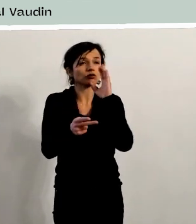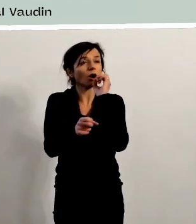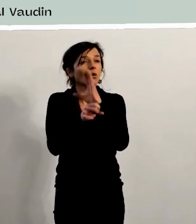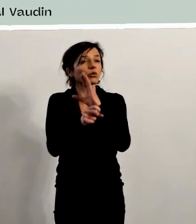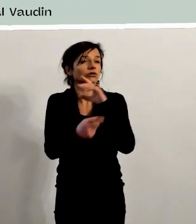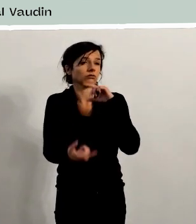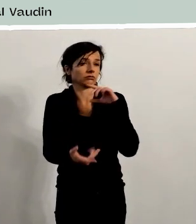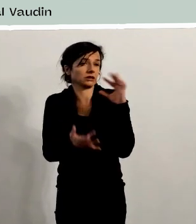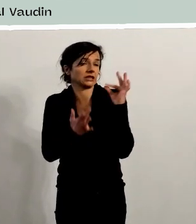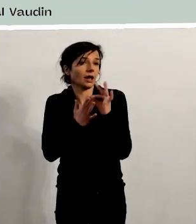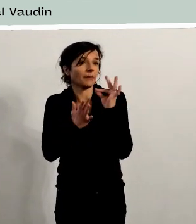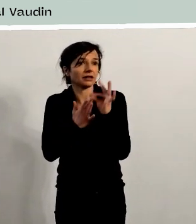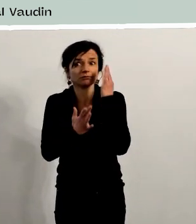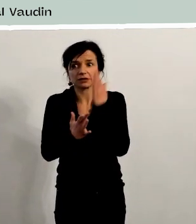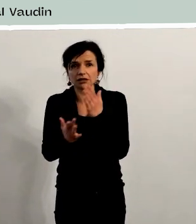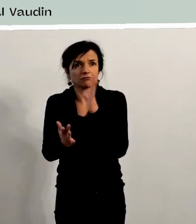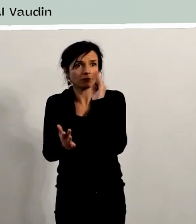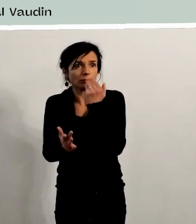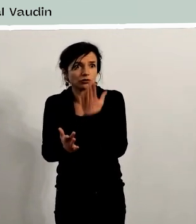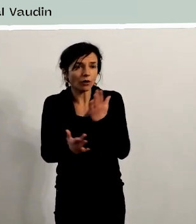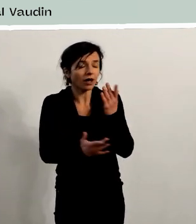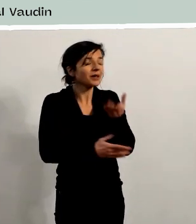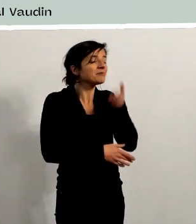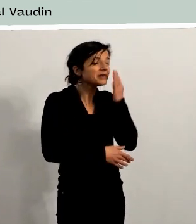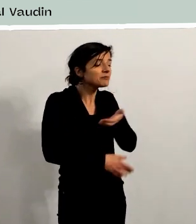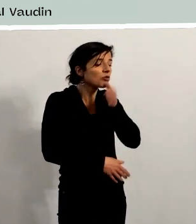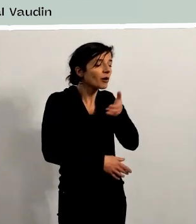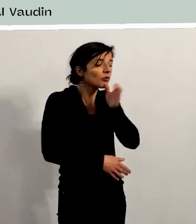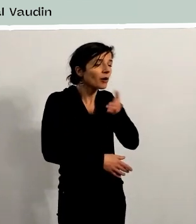Et ça, ce sont des questions auxquelles on n'a pas de réponse.